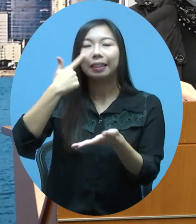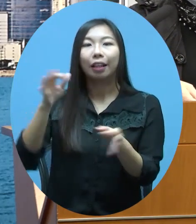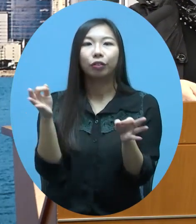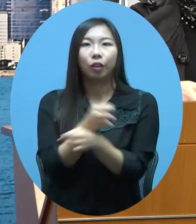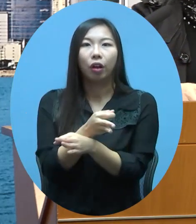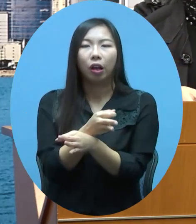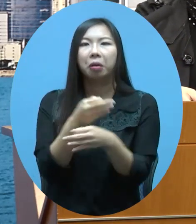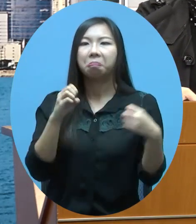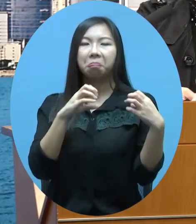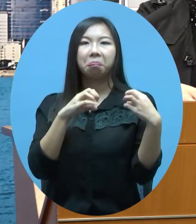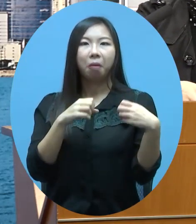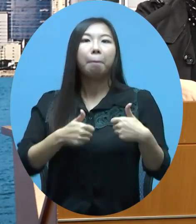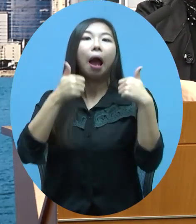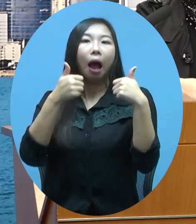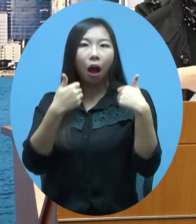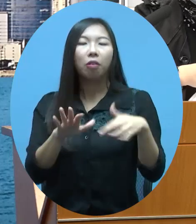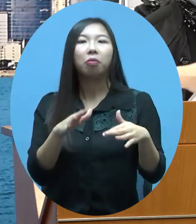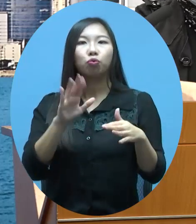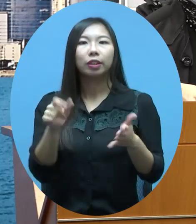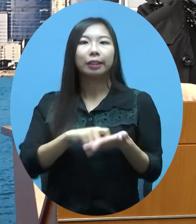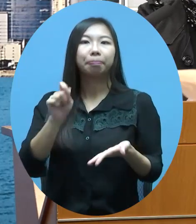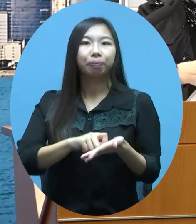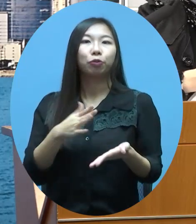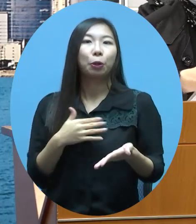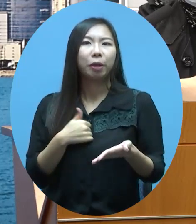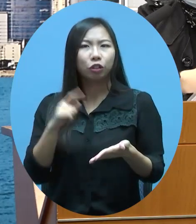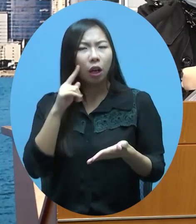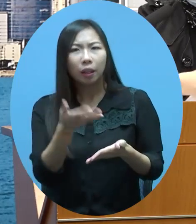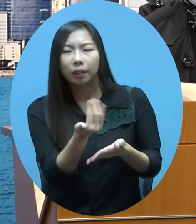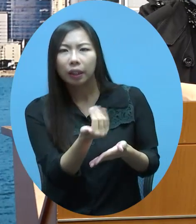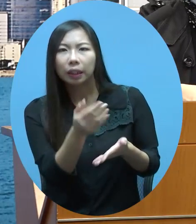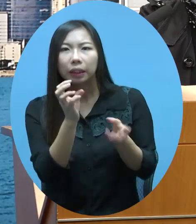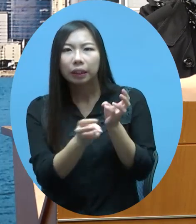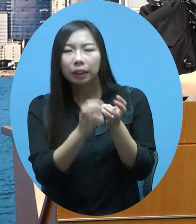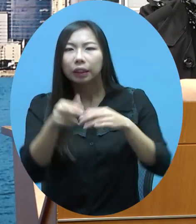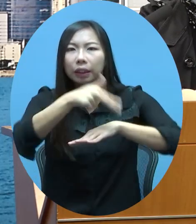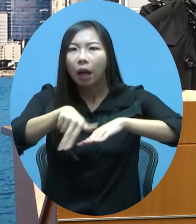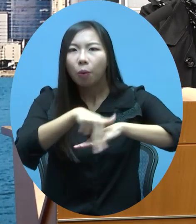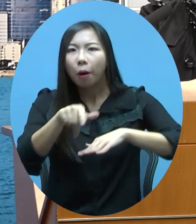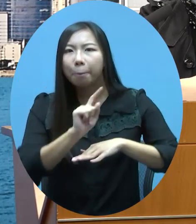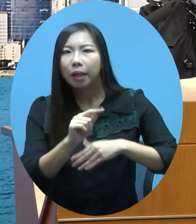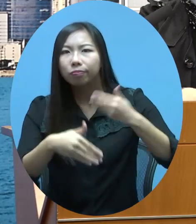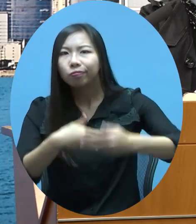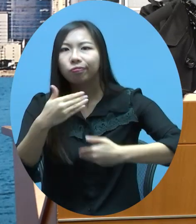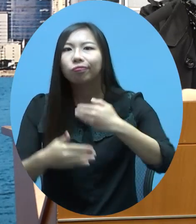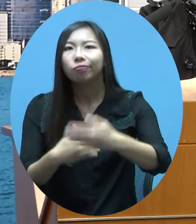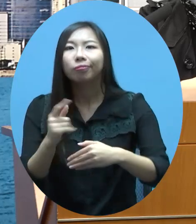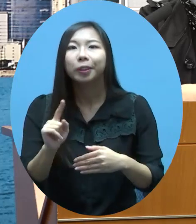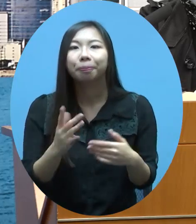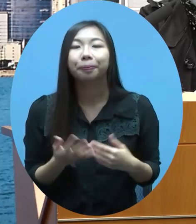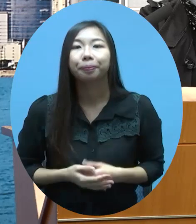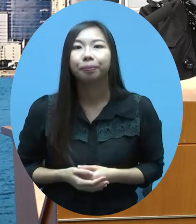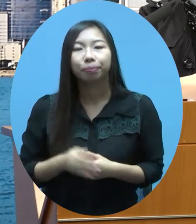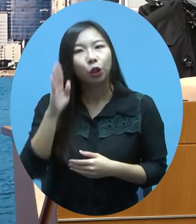成咗磋商啦，即係嚟緊就會簽文件啦。即係可唔可以透露多啲嗰個計劃嘅，即係而家嘅進度去到邊度咧？